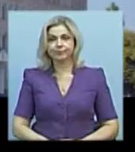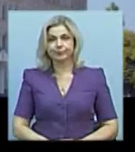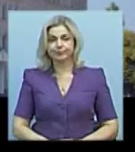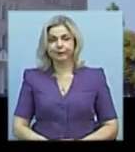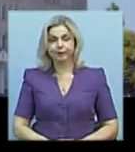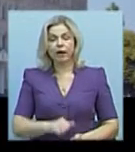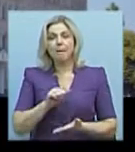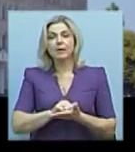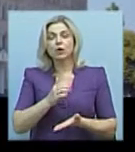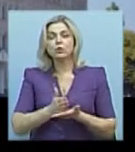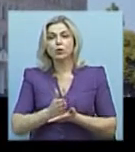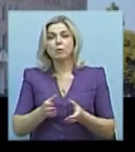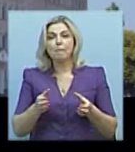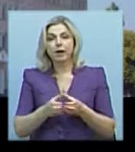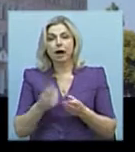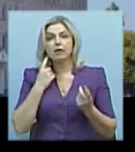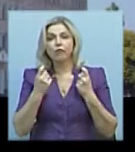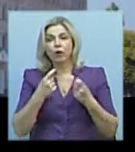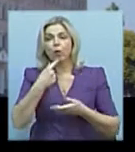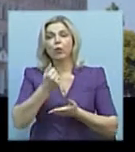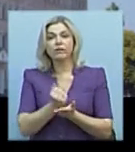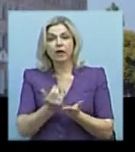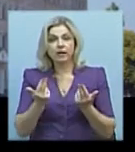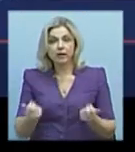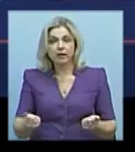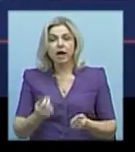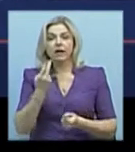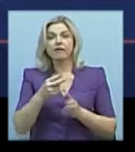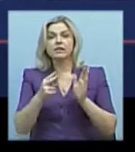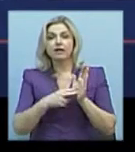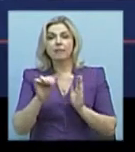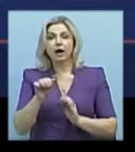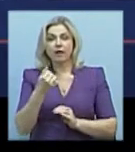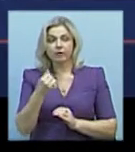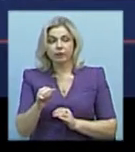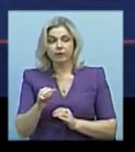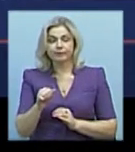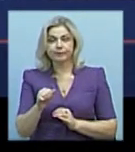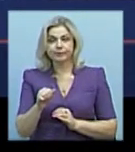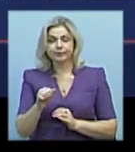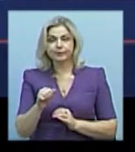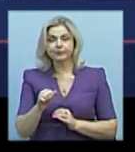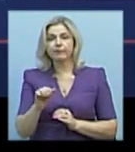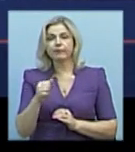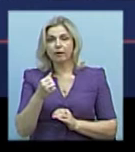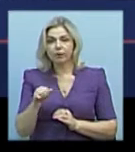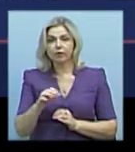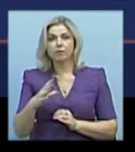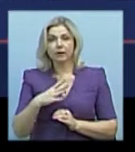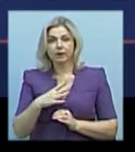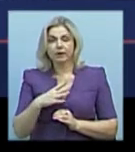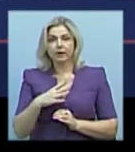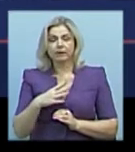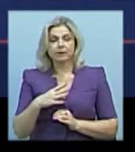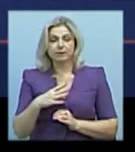У прес-службі бригади інформацію підтвердили. 27 серпня 2018 року вчора в одному з домоволодінь